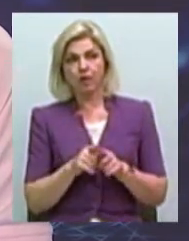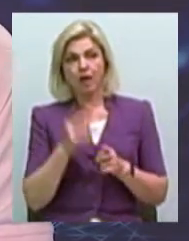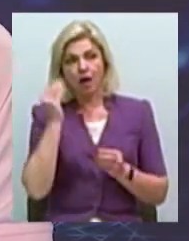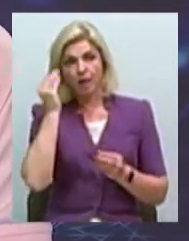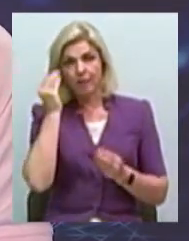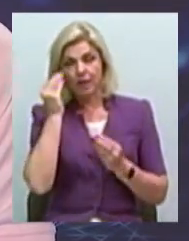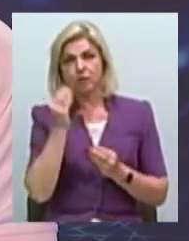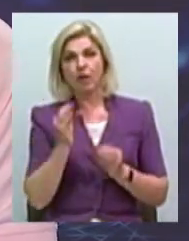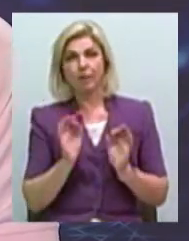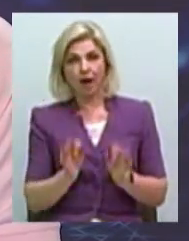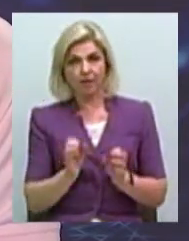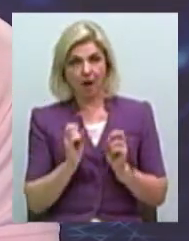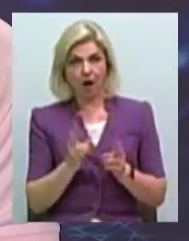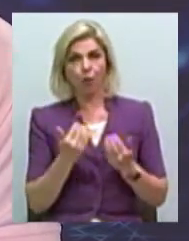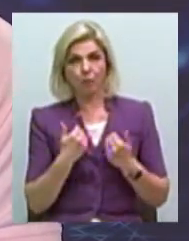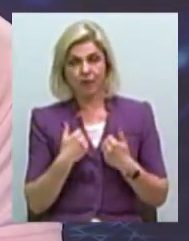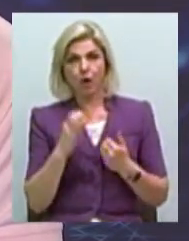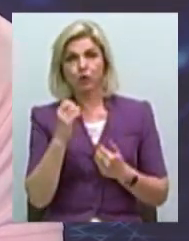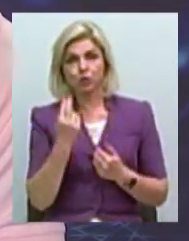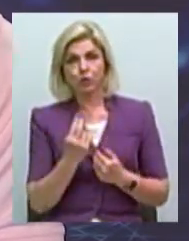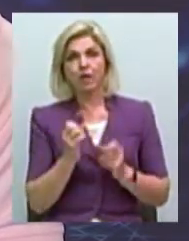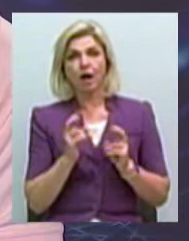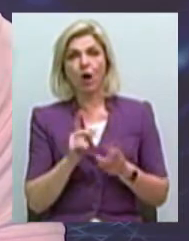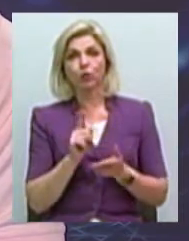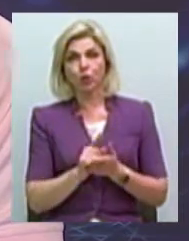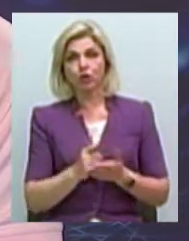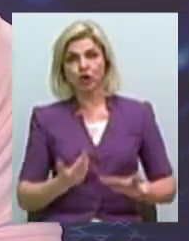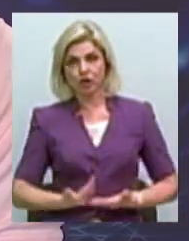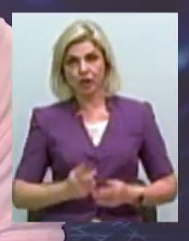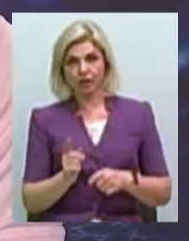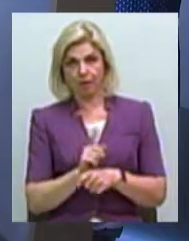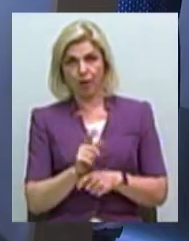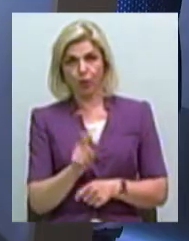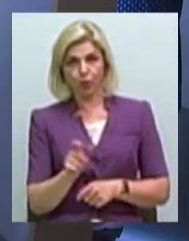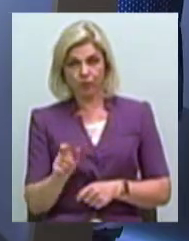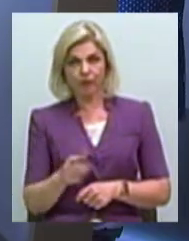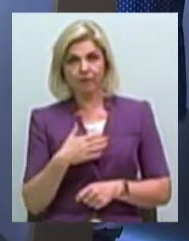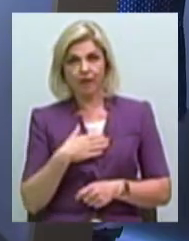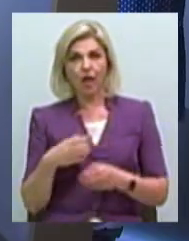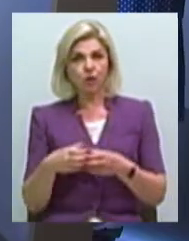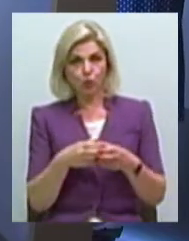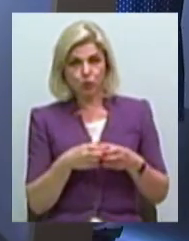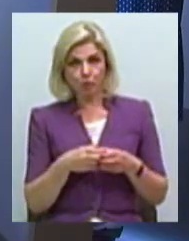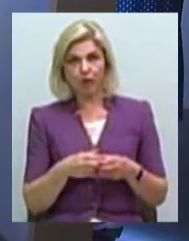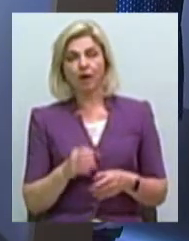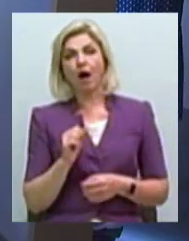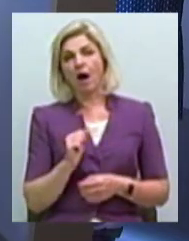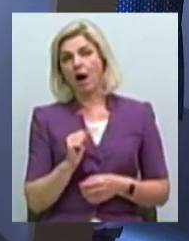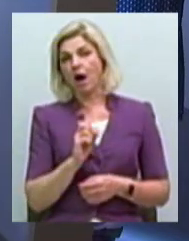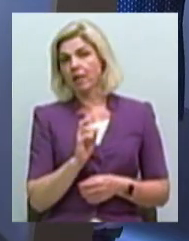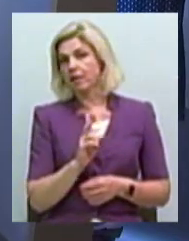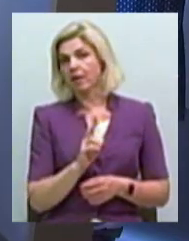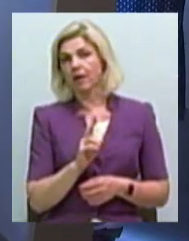меня, правильное, социальное, как должны жить нормальные люди в нашем социуме, а не, как говорится,